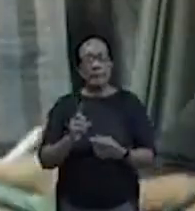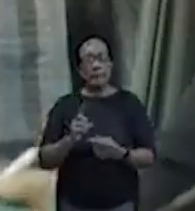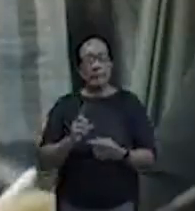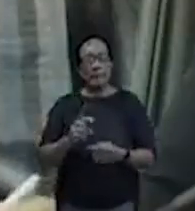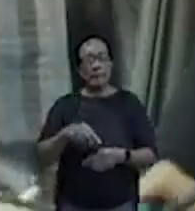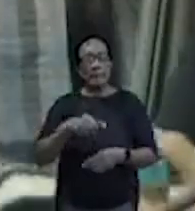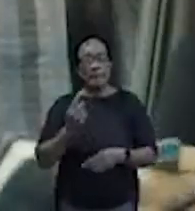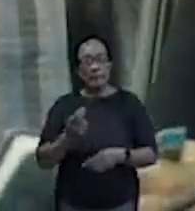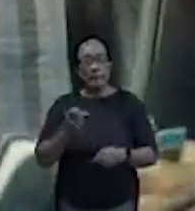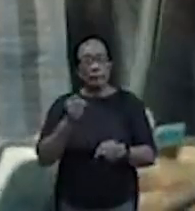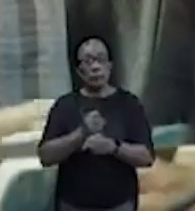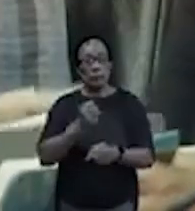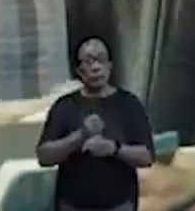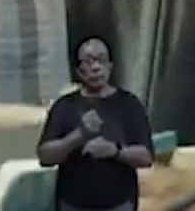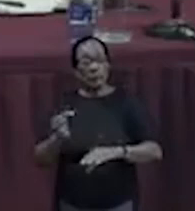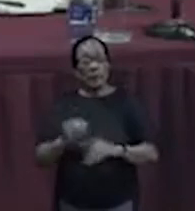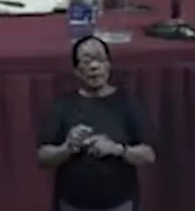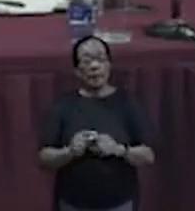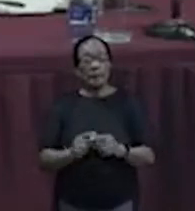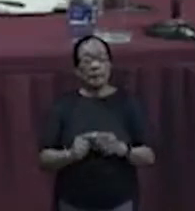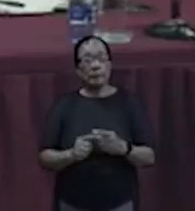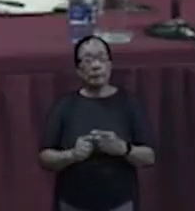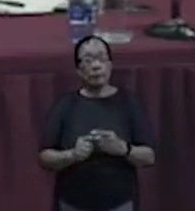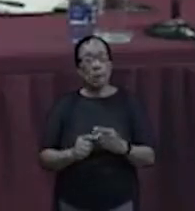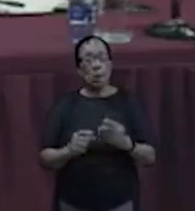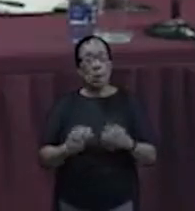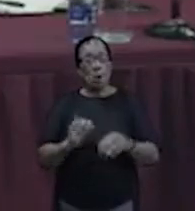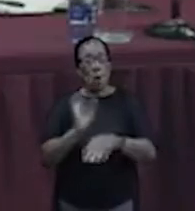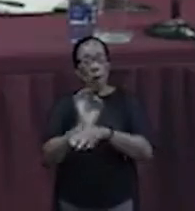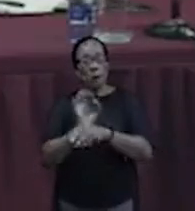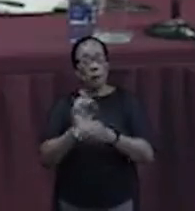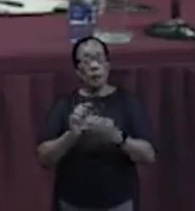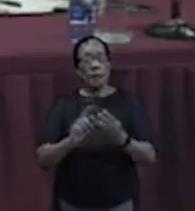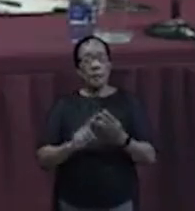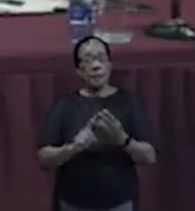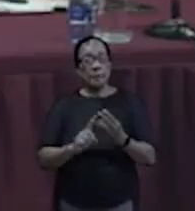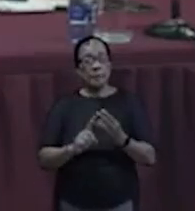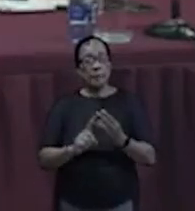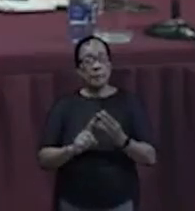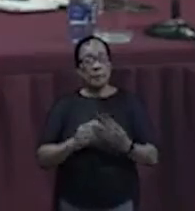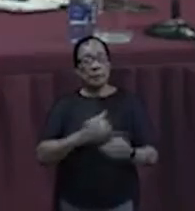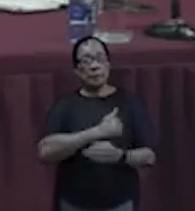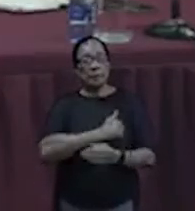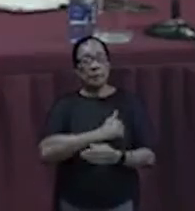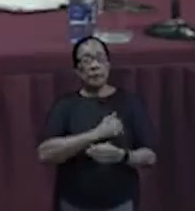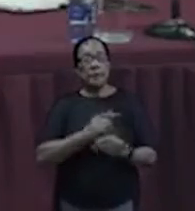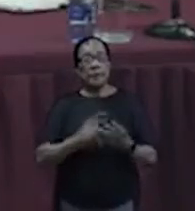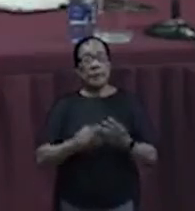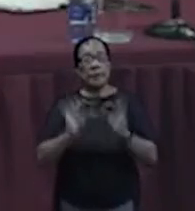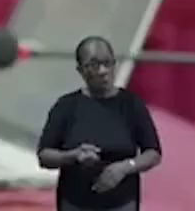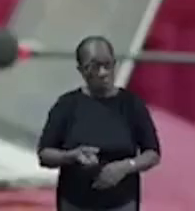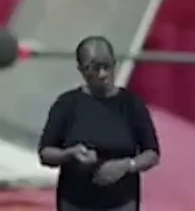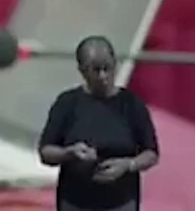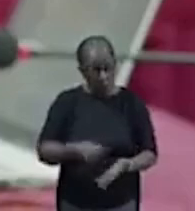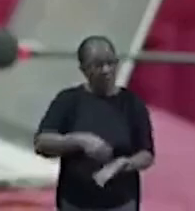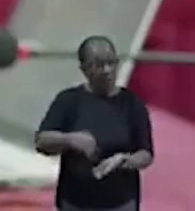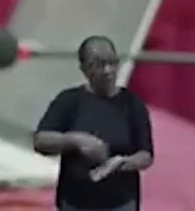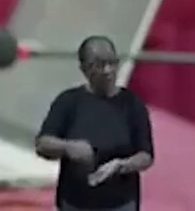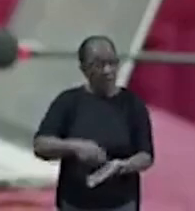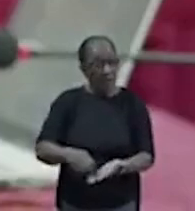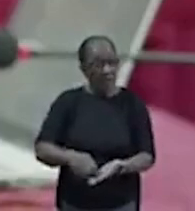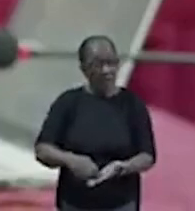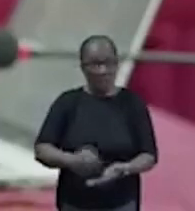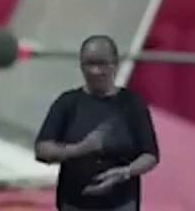en Internationale Samenwerking gisteren op een persconferentie over de ACS en diverse buitenlandse bilaterale